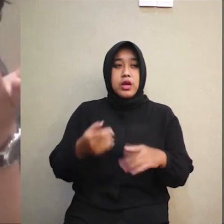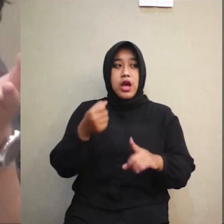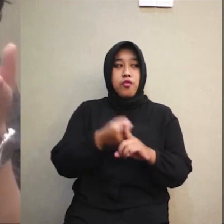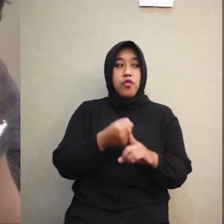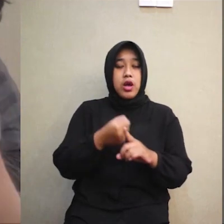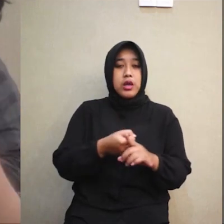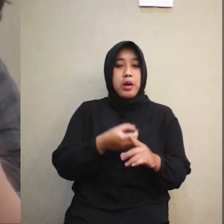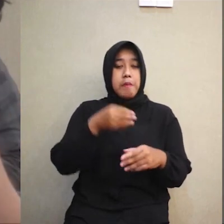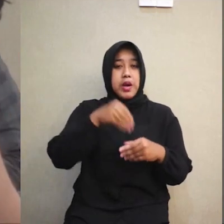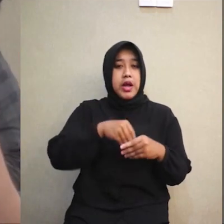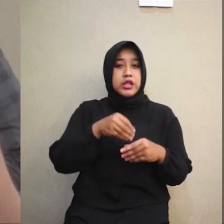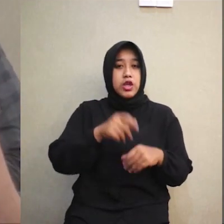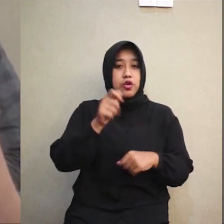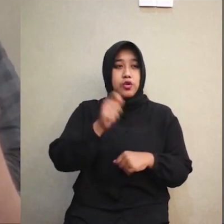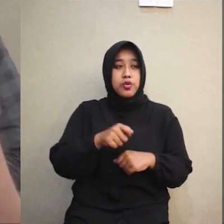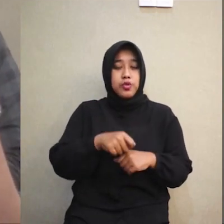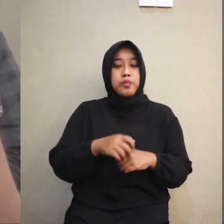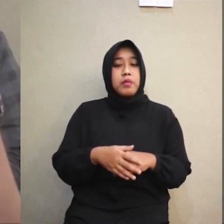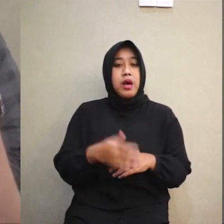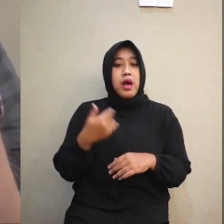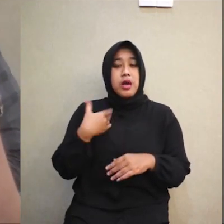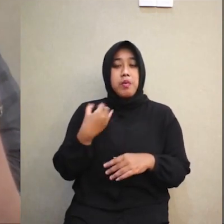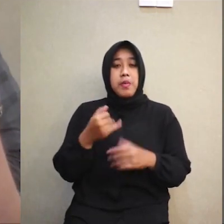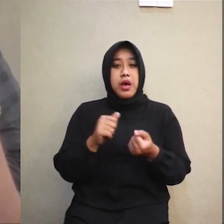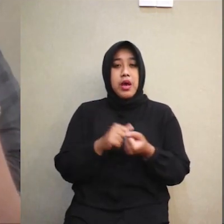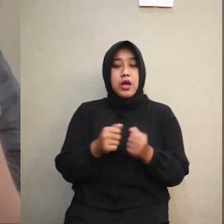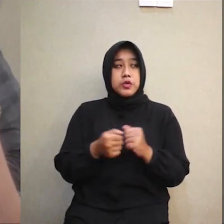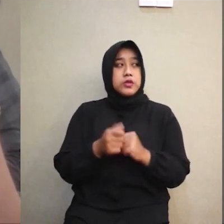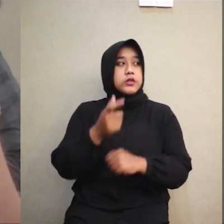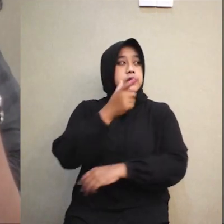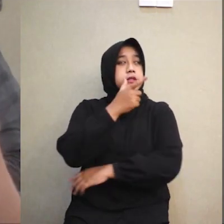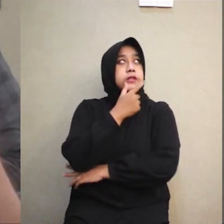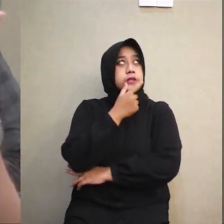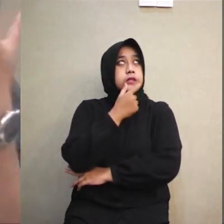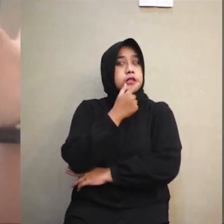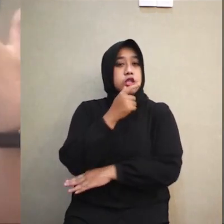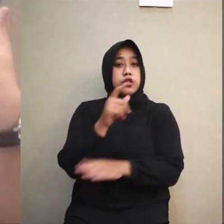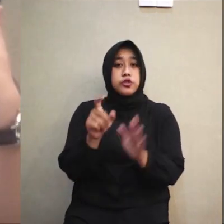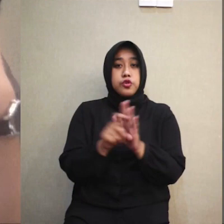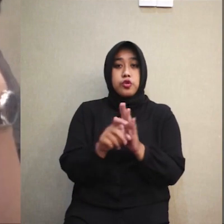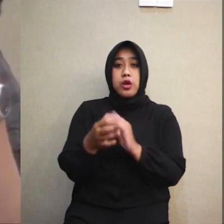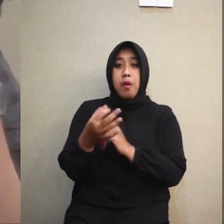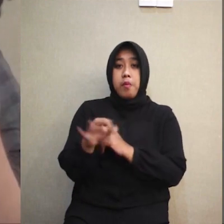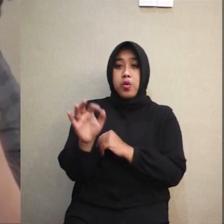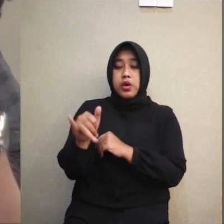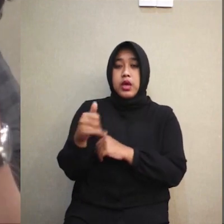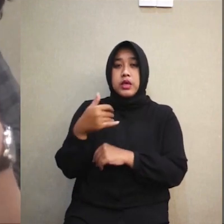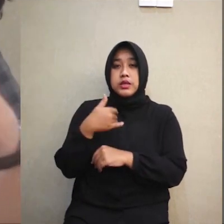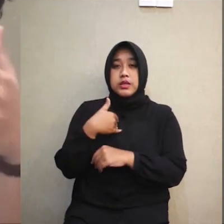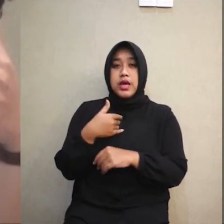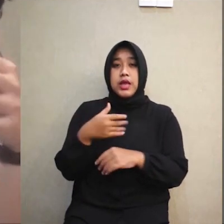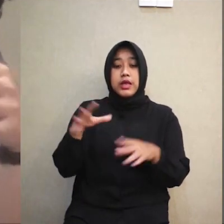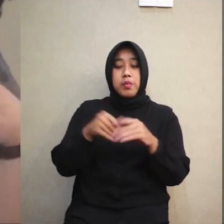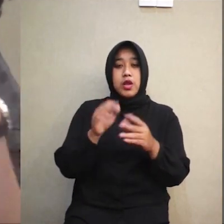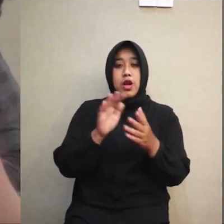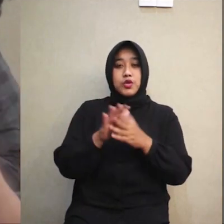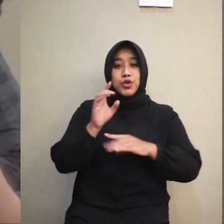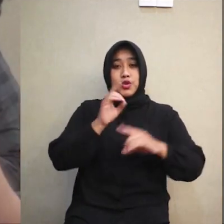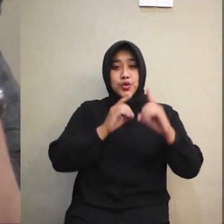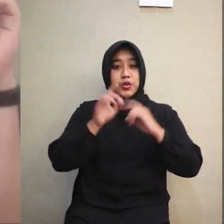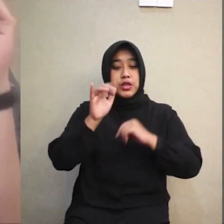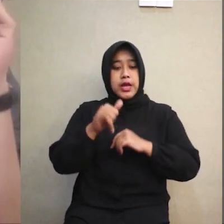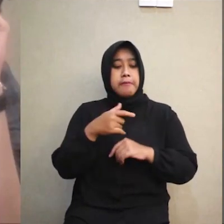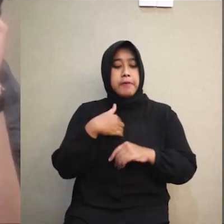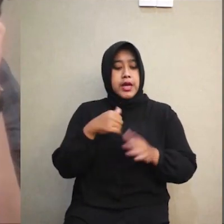atau penasehat hukum gitu karena dalam beberapa kasus misalnya yang baru aja terjadi yang saya juga terlibat dalam diskusi-diskusinya